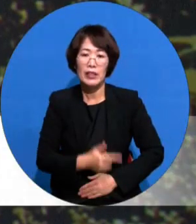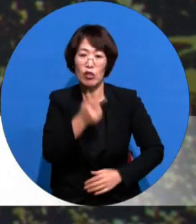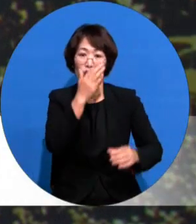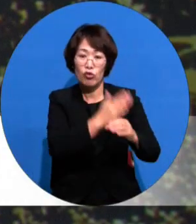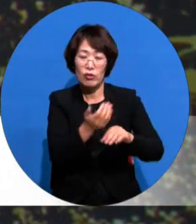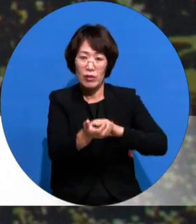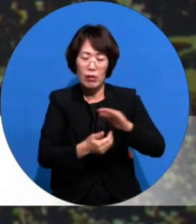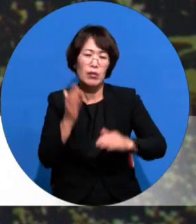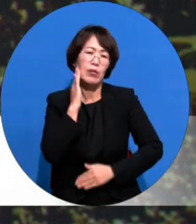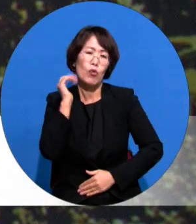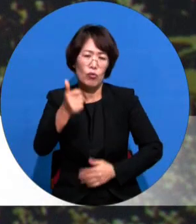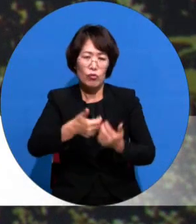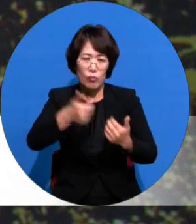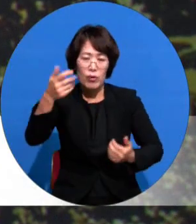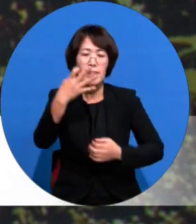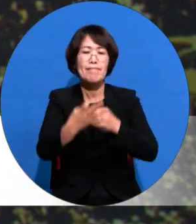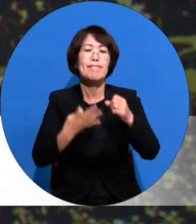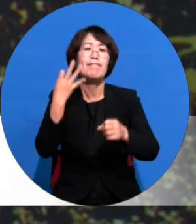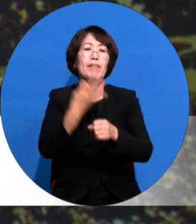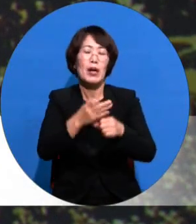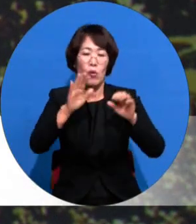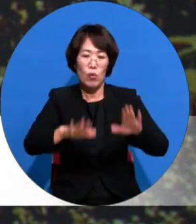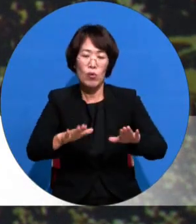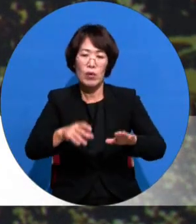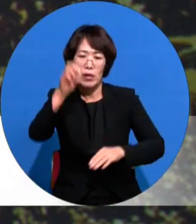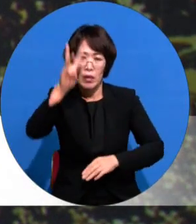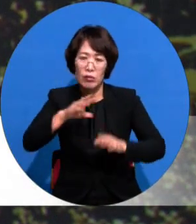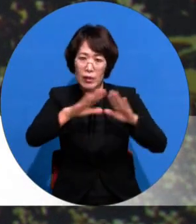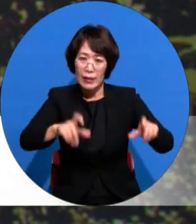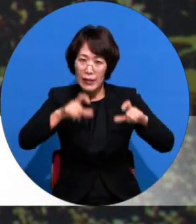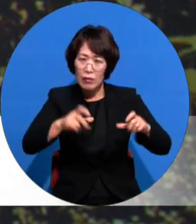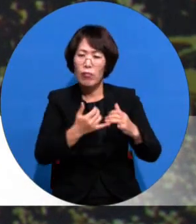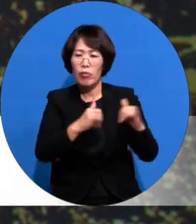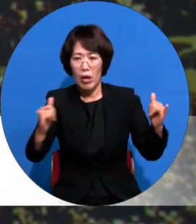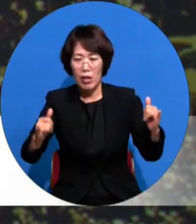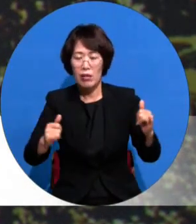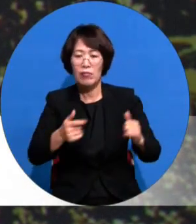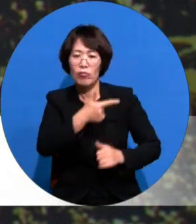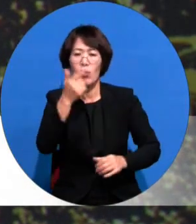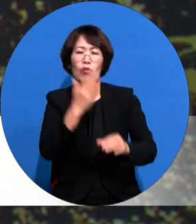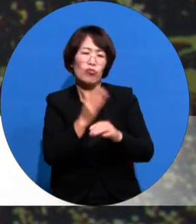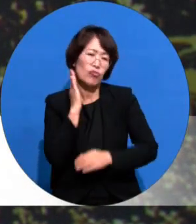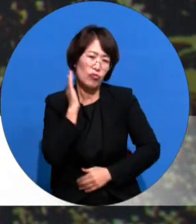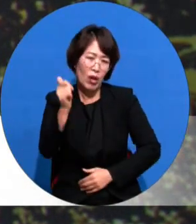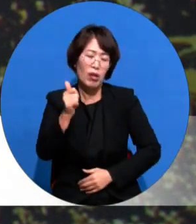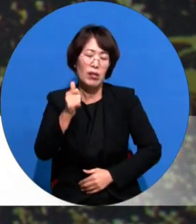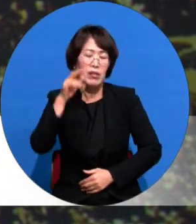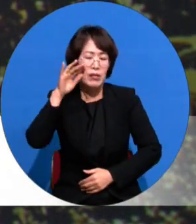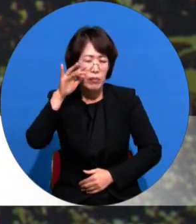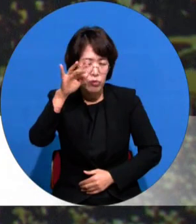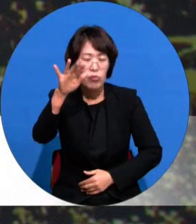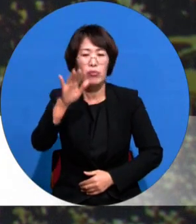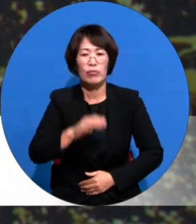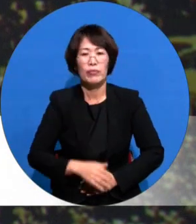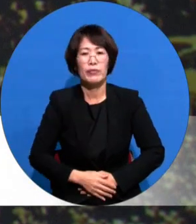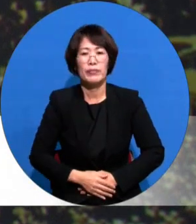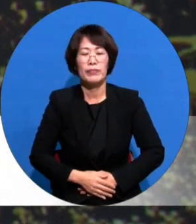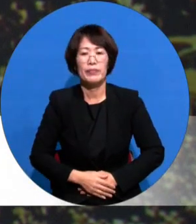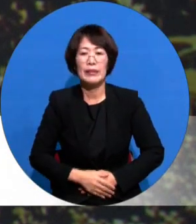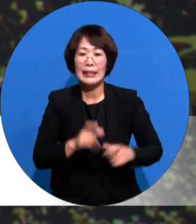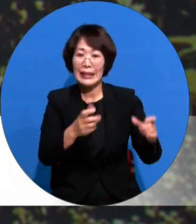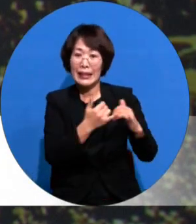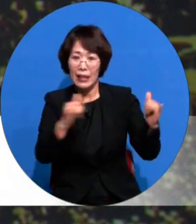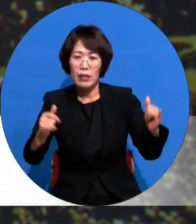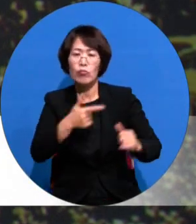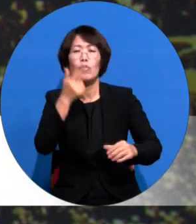김대중 전 대통령 서거 14주기인 오늘 광주 전남 지역민들은 김 전 대통령을 추모하며 그리워했습니다.